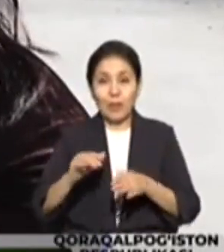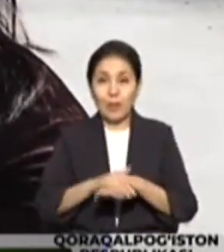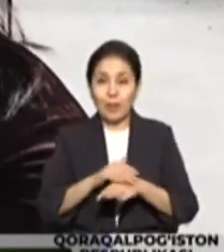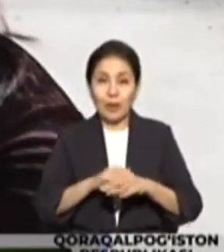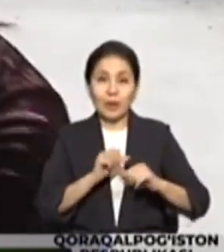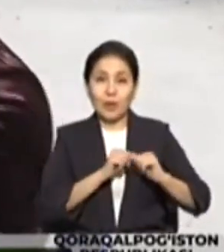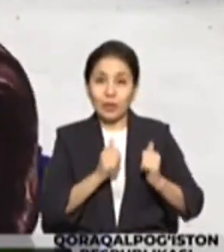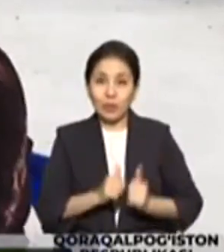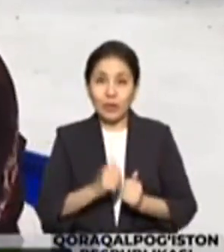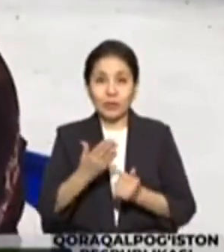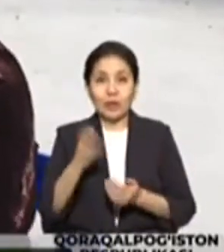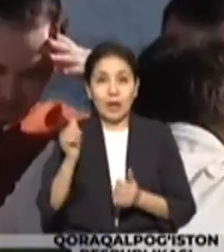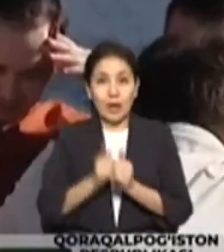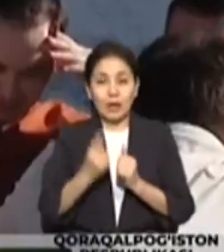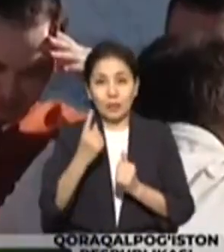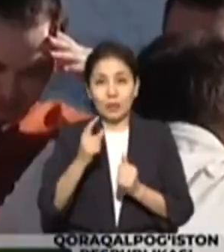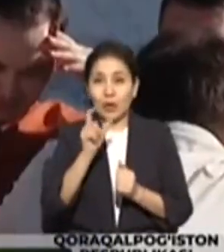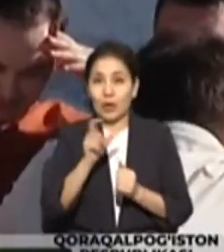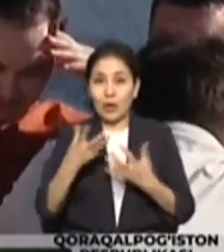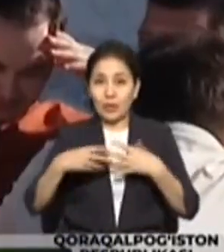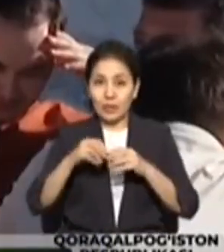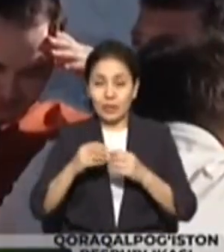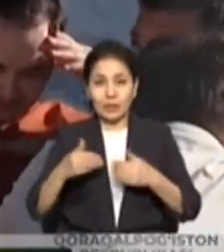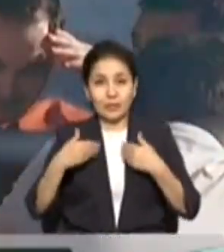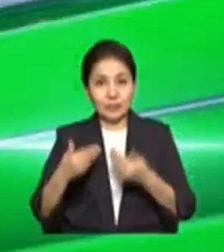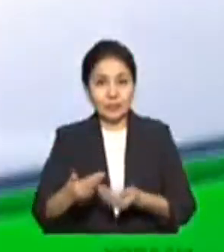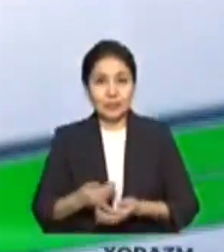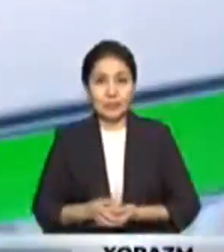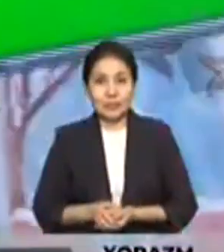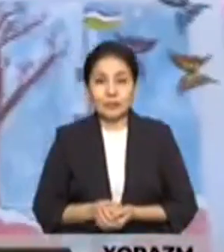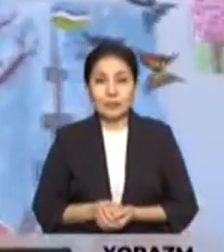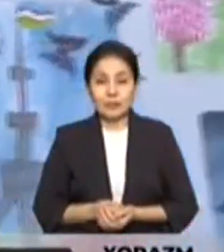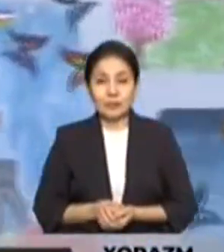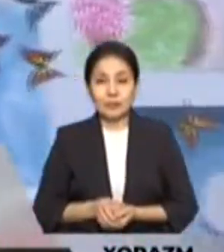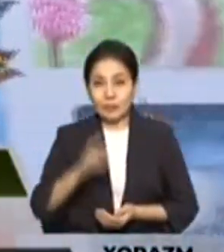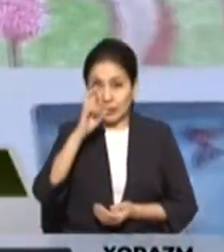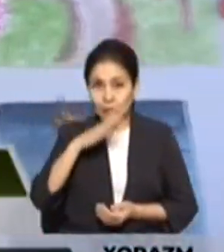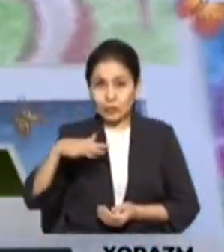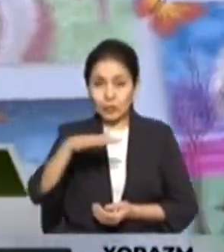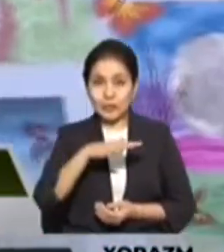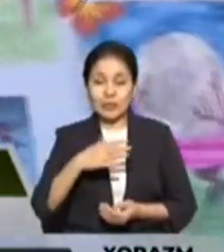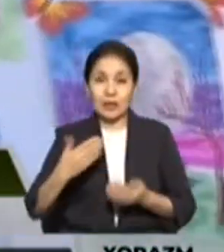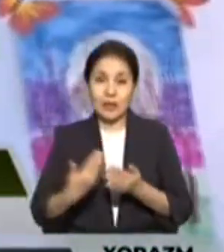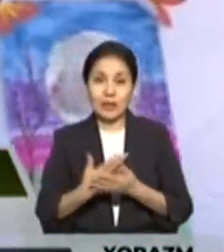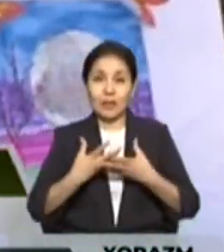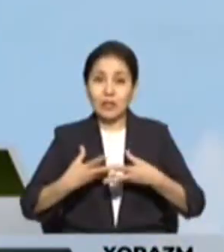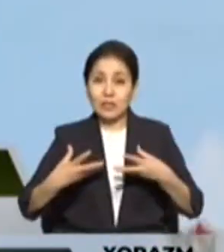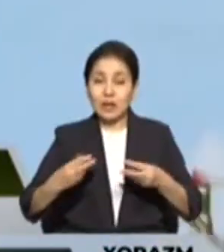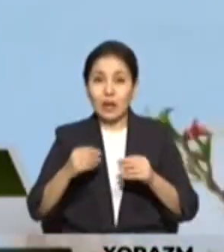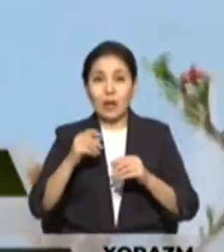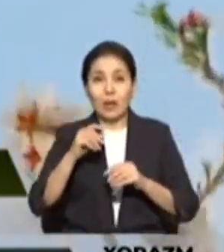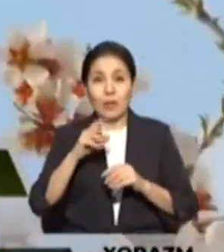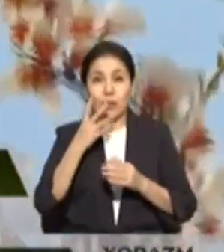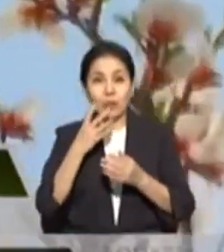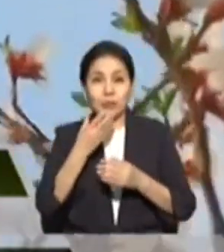oqibat va qadr qimmat bayrami har bir xonadonga fayz olib kelishini bildirdilar. Yurtimizga fasllar kelinchagi bo'lmuş bahor